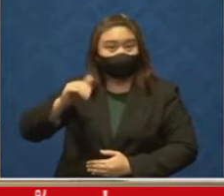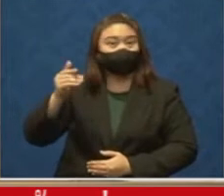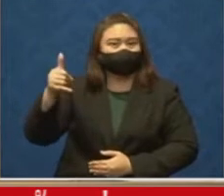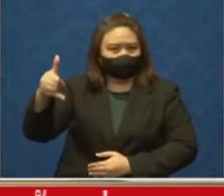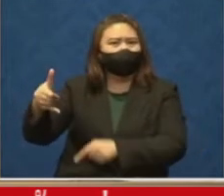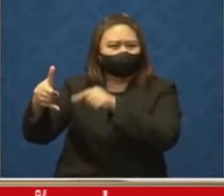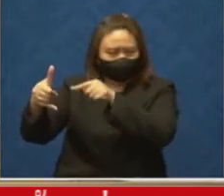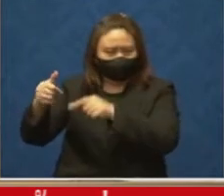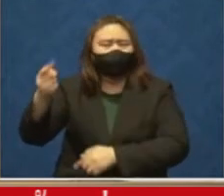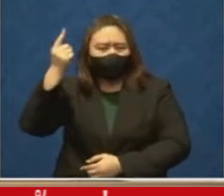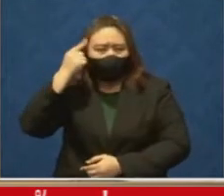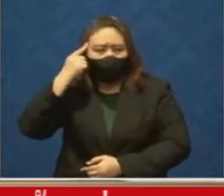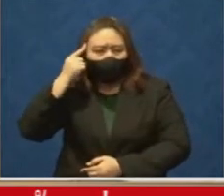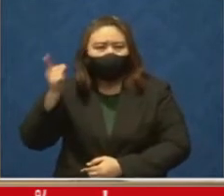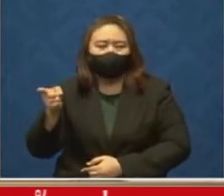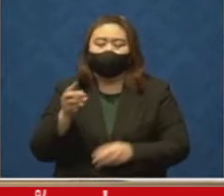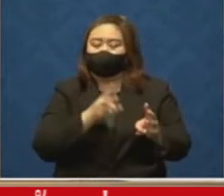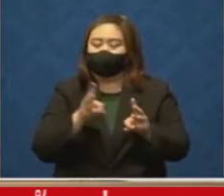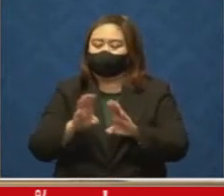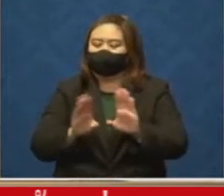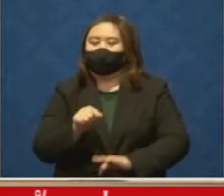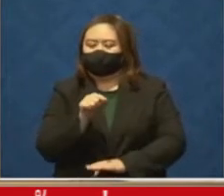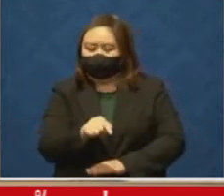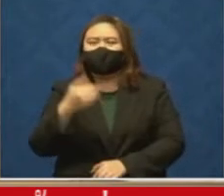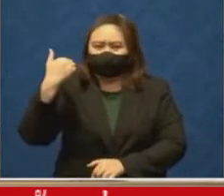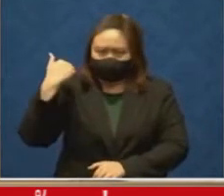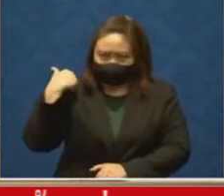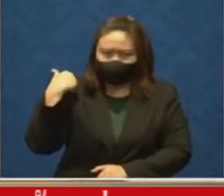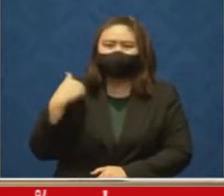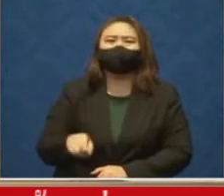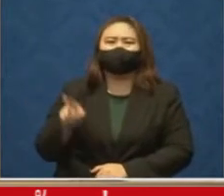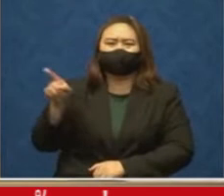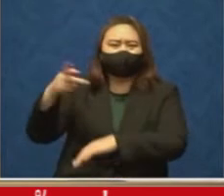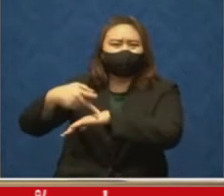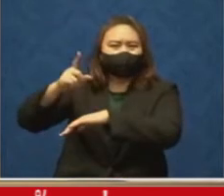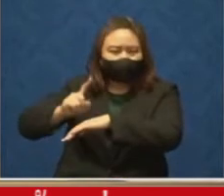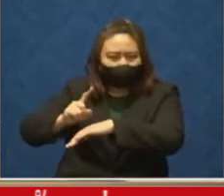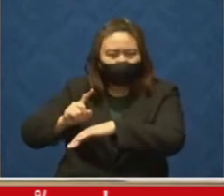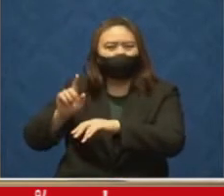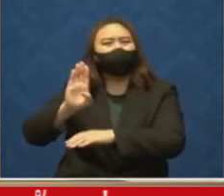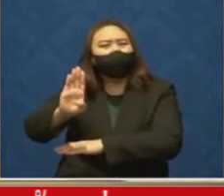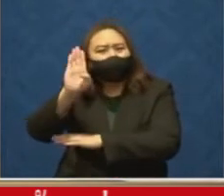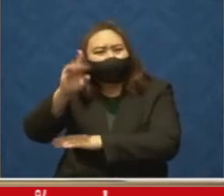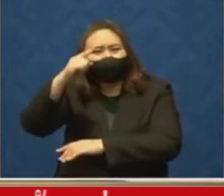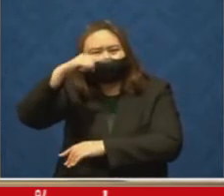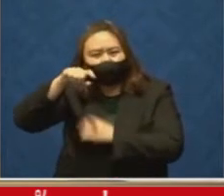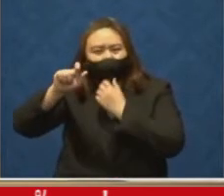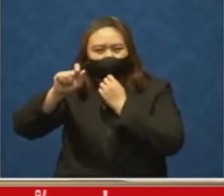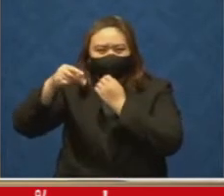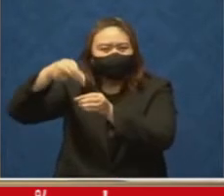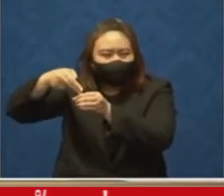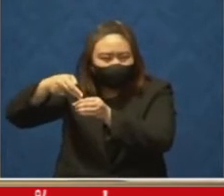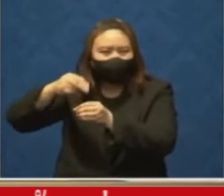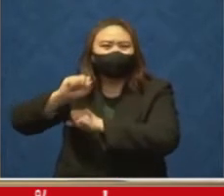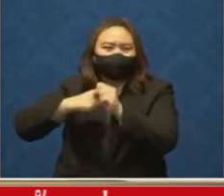ใยกปรีทานรู้อยู่แะใจอยู่แล้วครับ มนมวิธีอย่นี้ท่านเป็ประทานกิจการณของไยออยปี 505 15